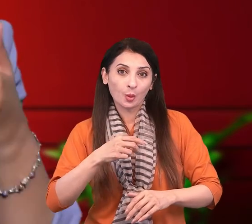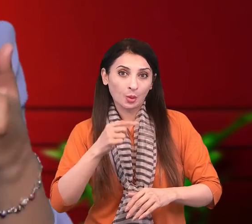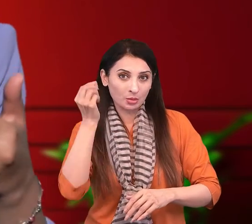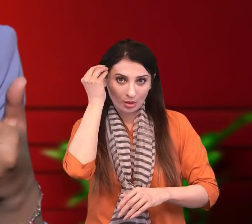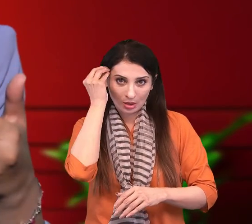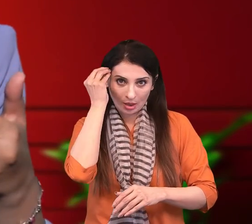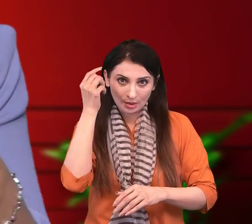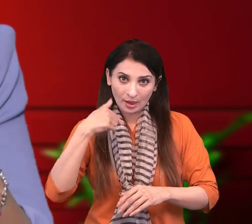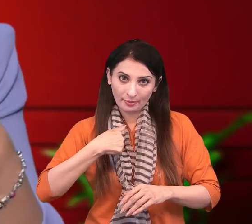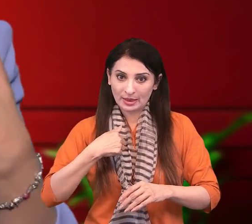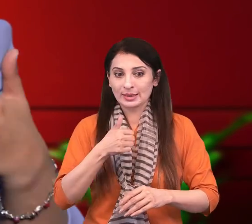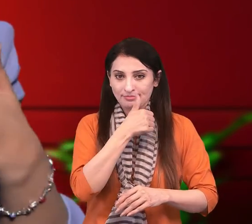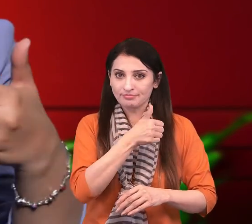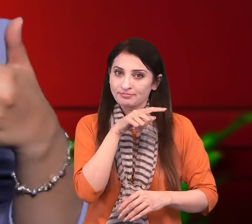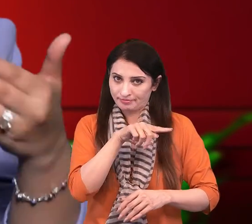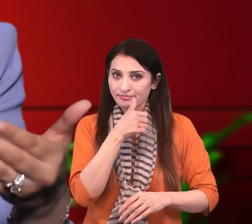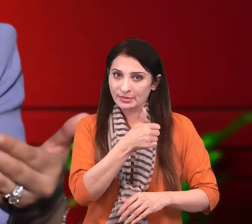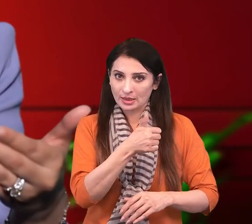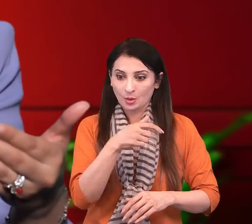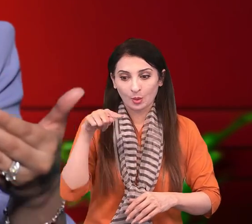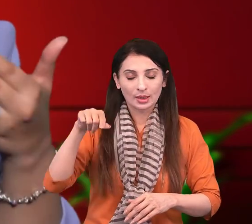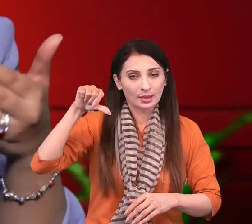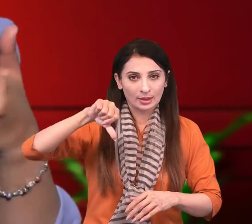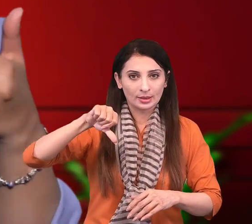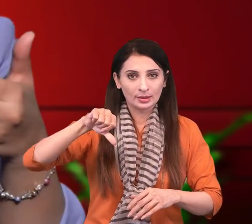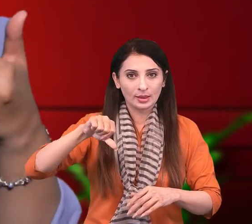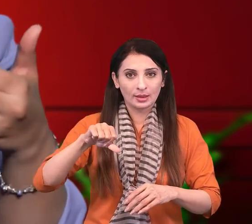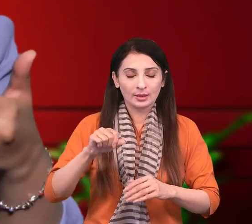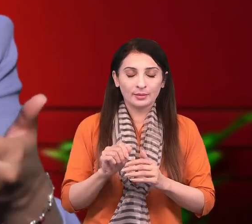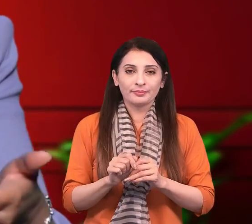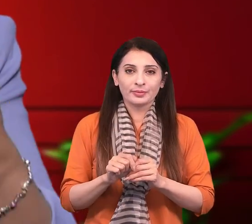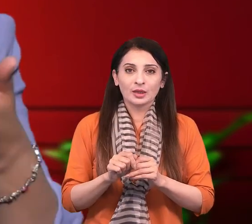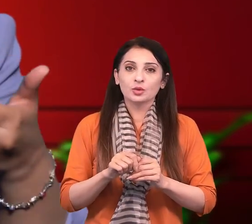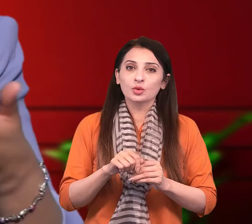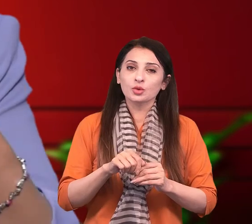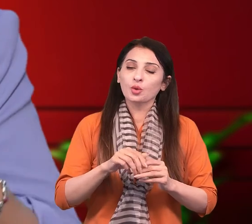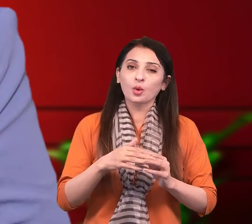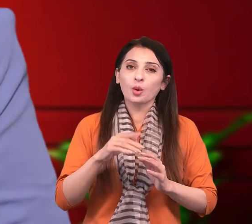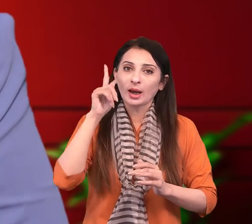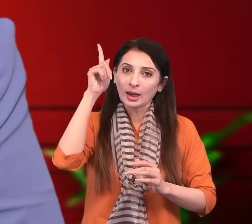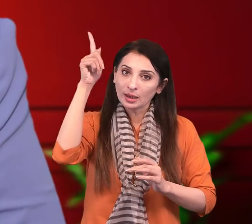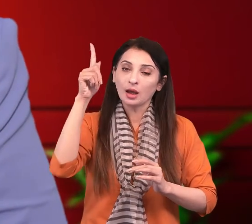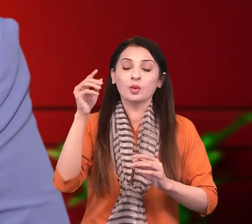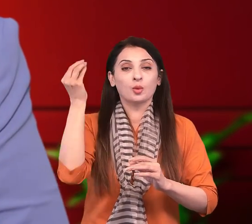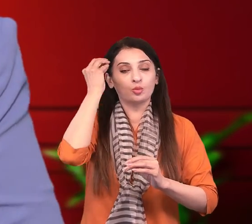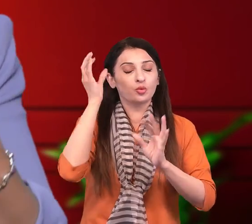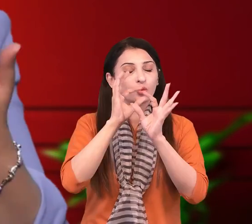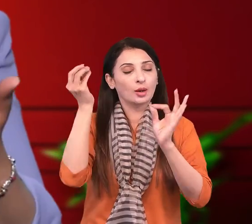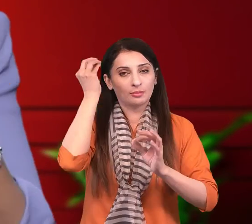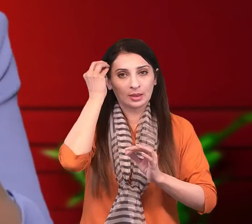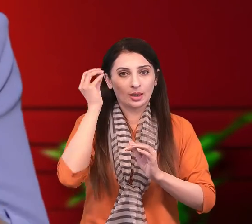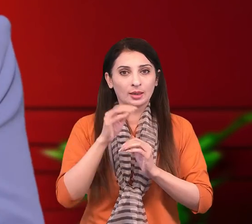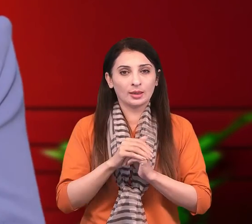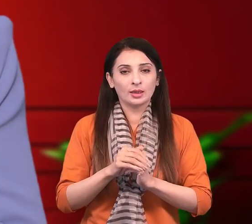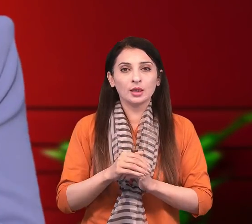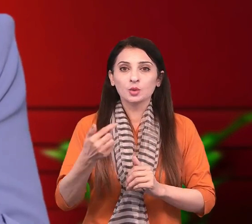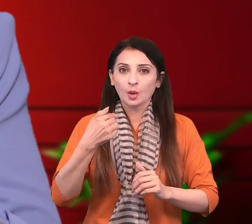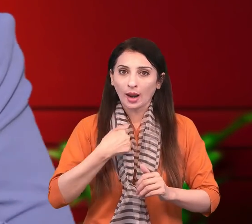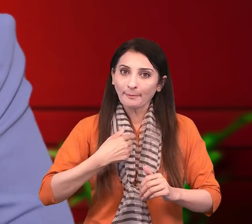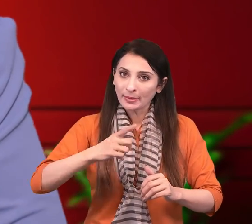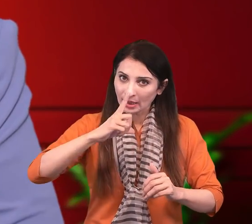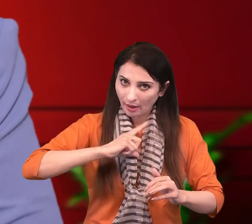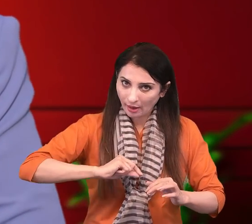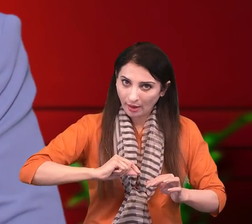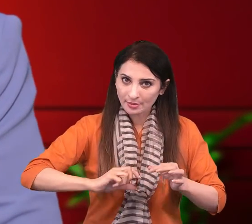माइंडफुल कि लोग क्या कहेंगे. लोगों ने तो कुछ ना कुछ कहना है. आपका अपना मॉरल कंपस अपने अंदर है, आपको ख़ुद पता है